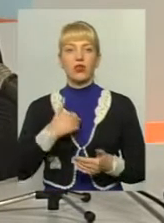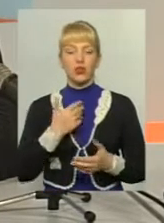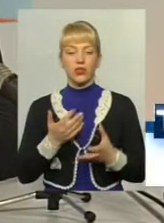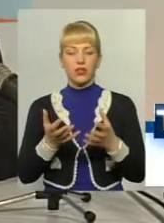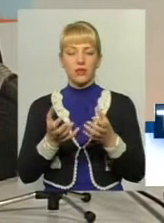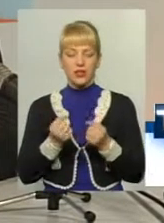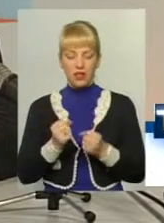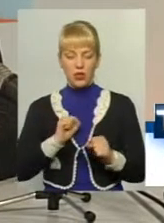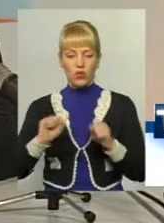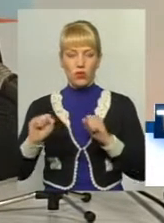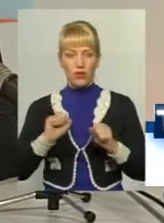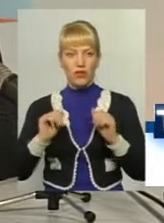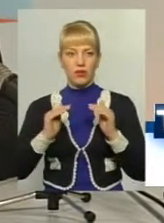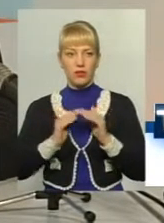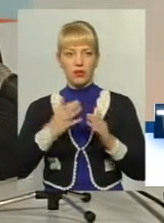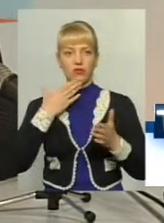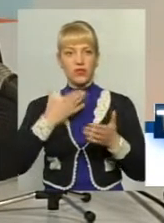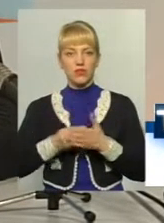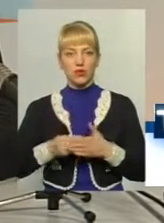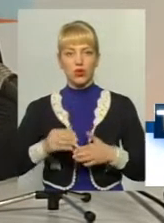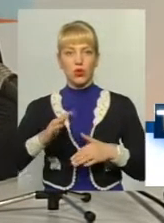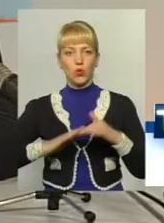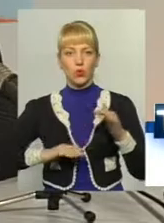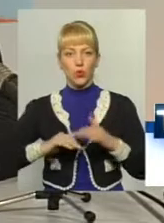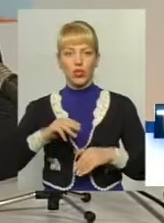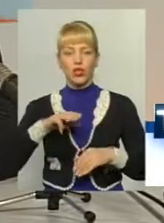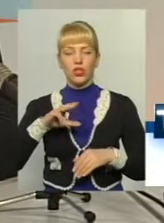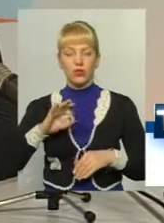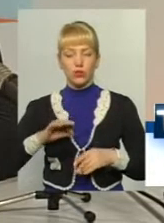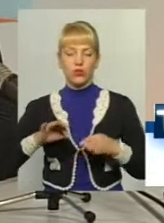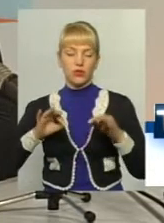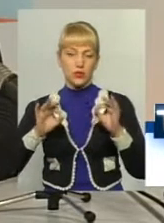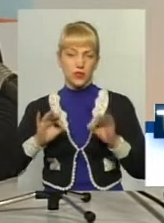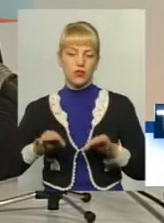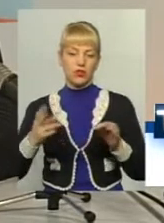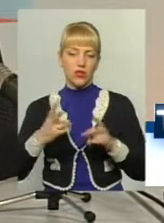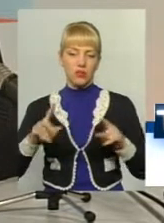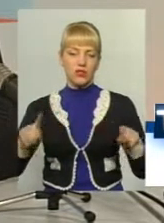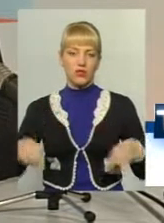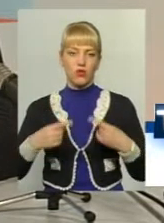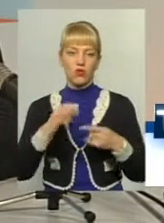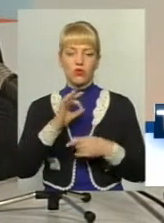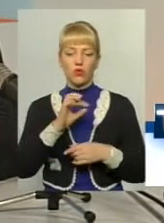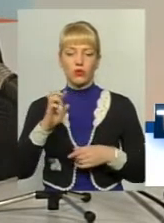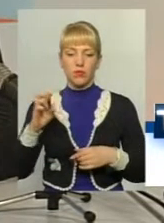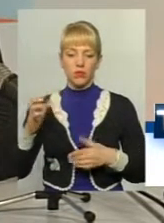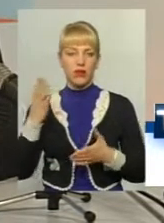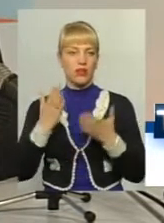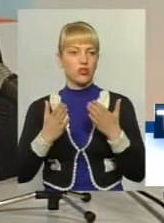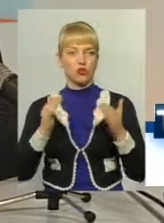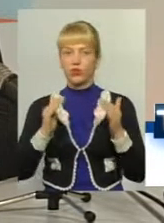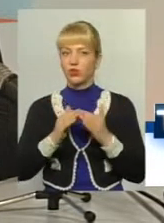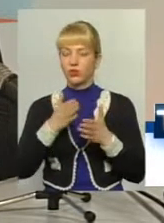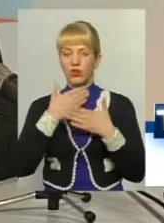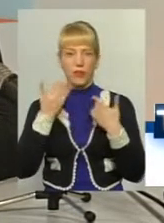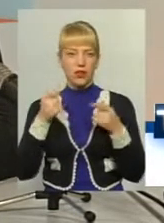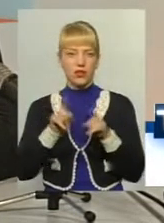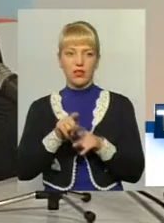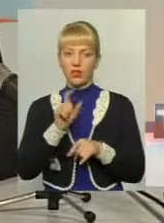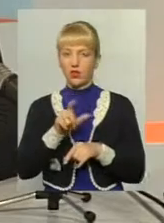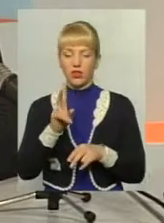в будинку, якщо люди, якщо є свідомі люди, які хочуть, звісно, покращити свої умови,